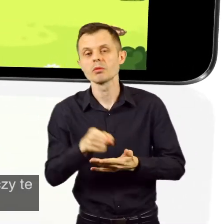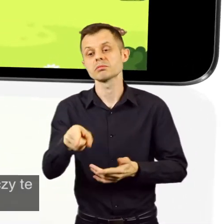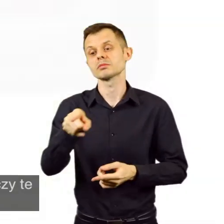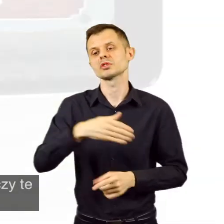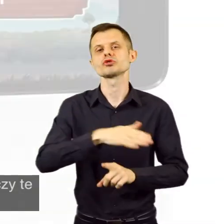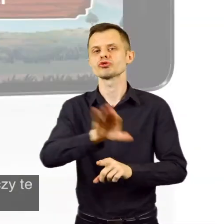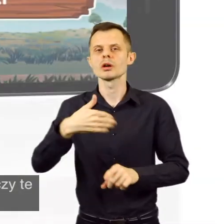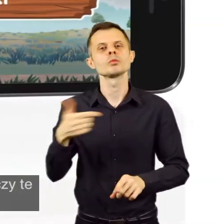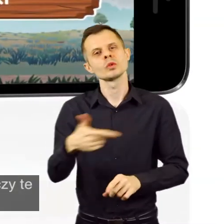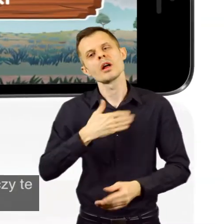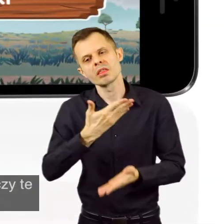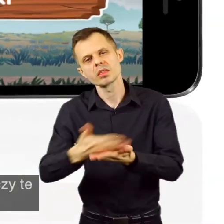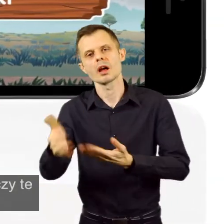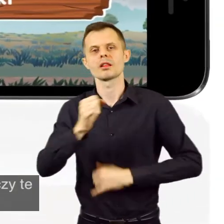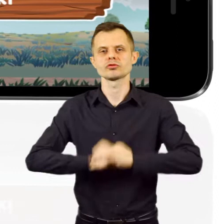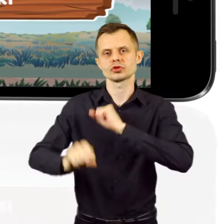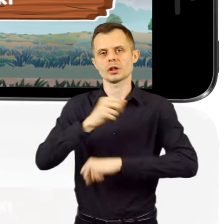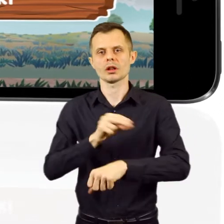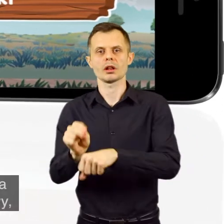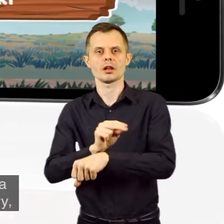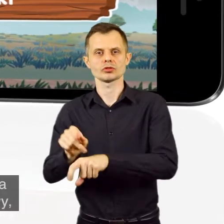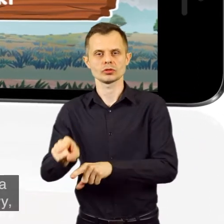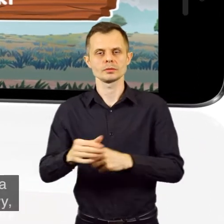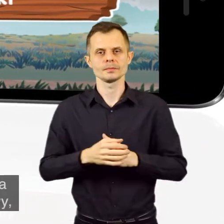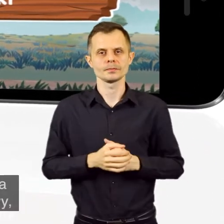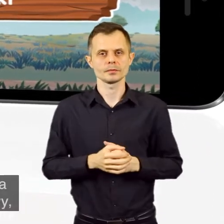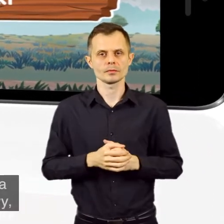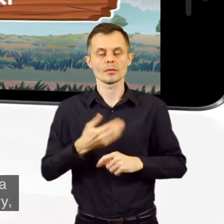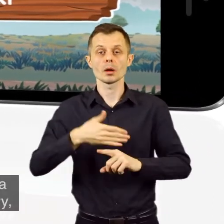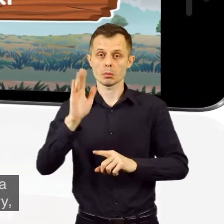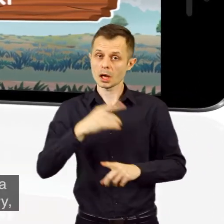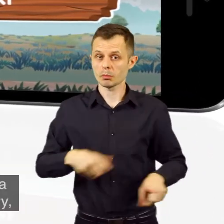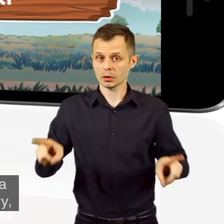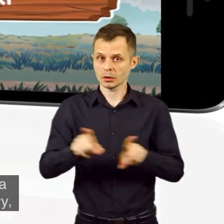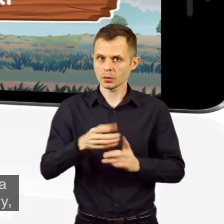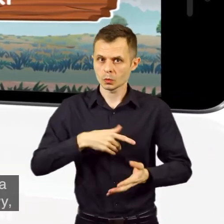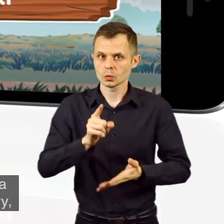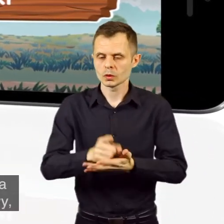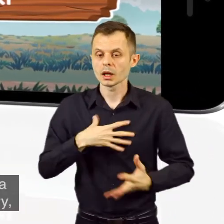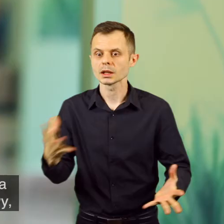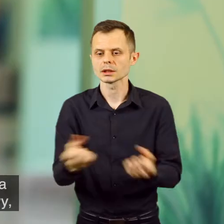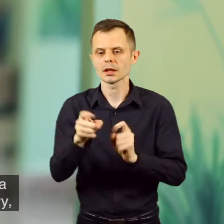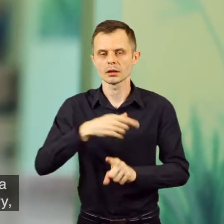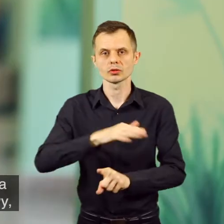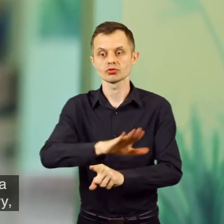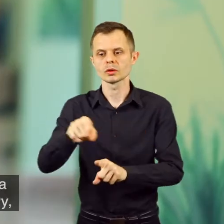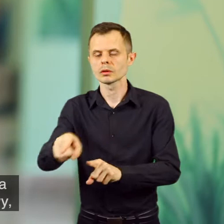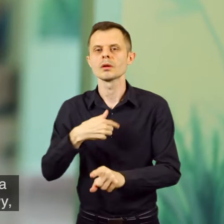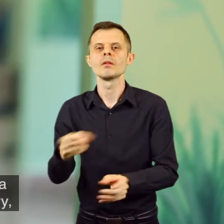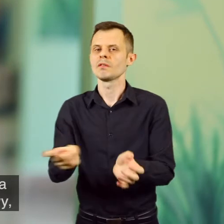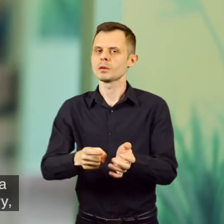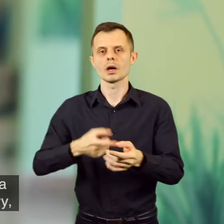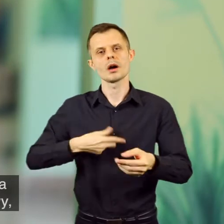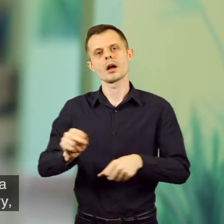dzieci wymagają dalszej terapii. Będziemy również w stanie wychwycić te dzieci, które wymagają